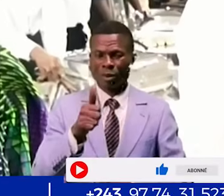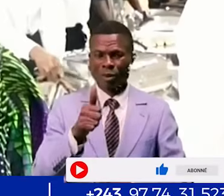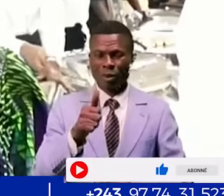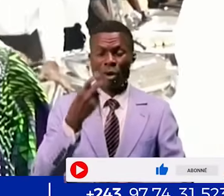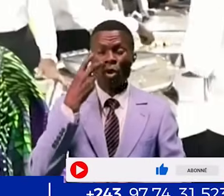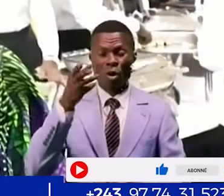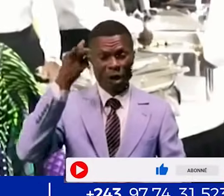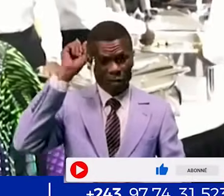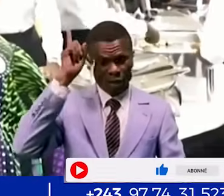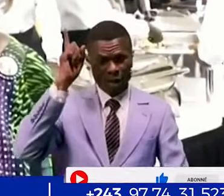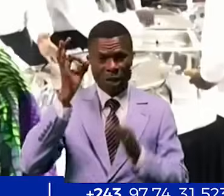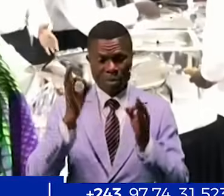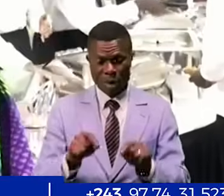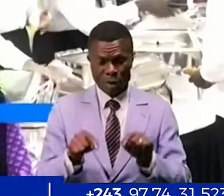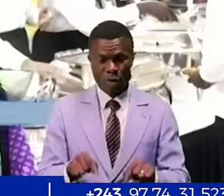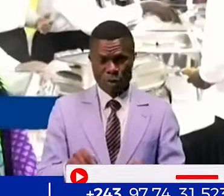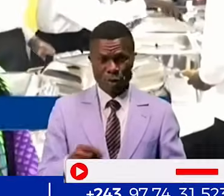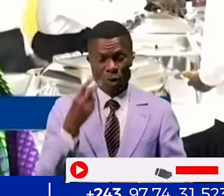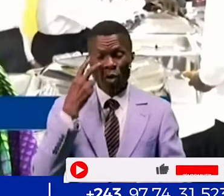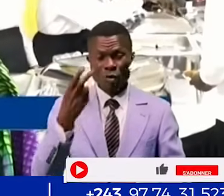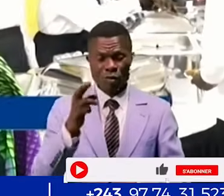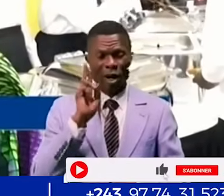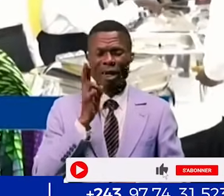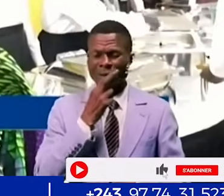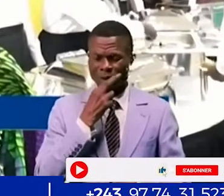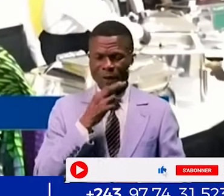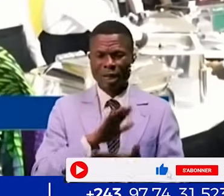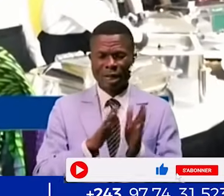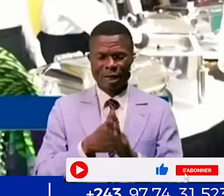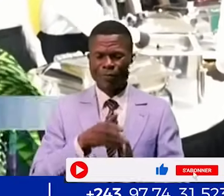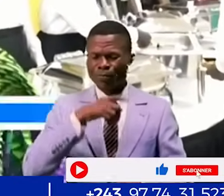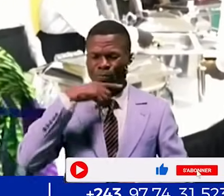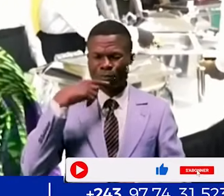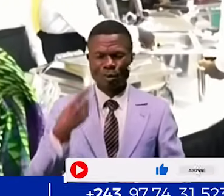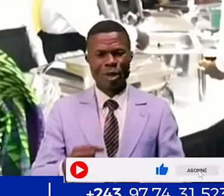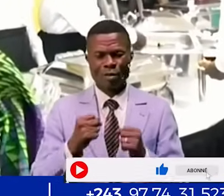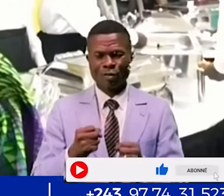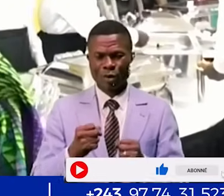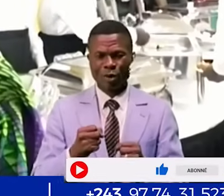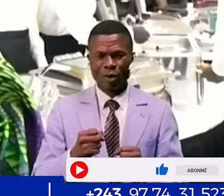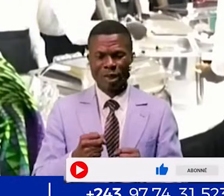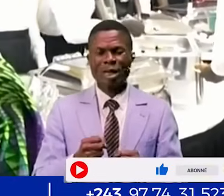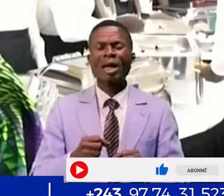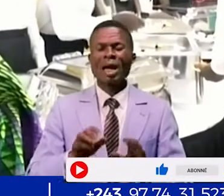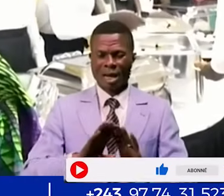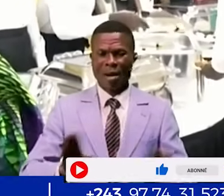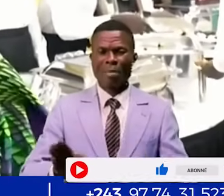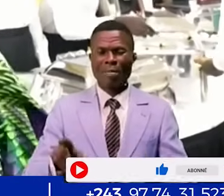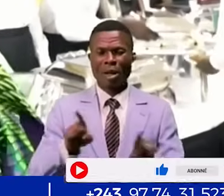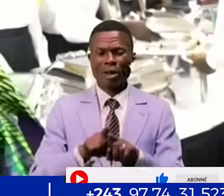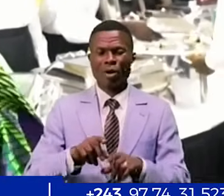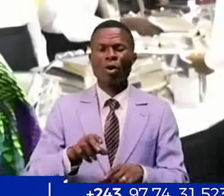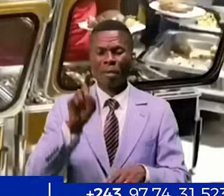vu de toutes les couleurs, mais je peux vous dire qu'aujourd'hui, ce restaurant, dans sa version actuelle, répond en fait à